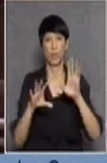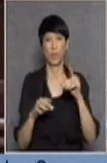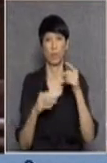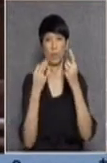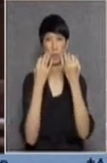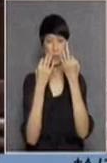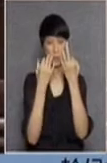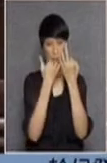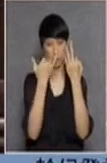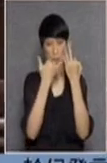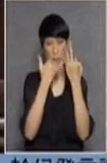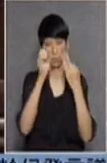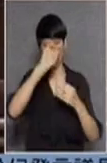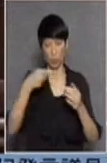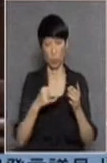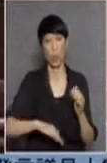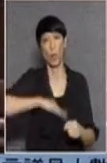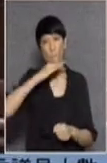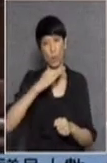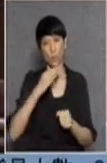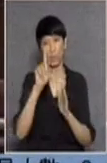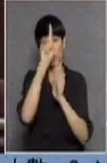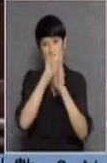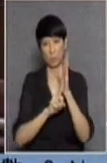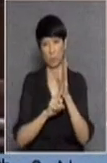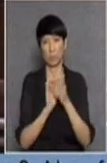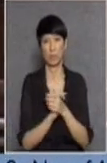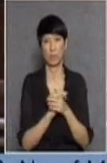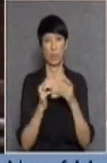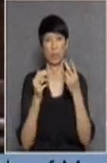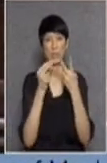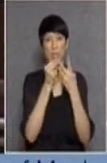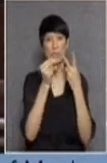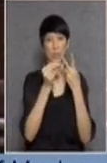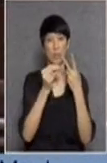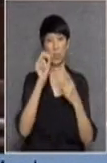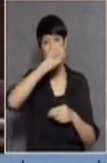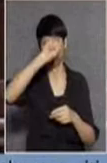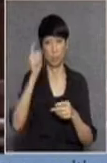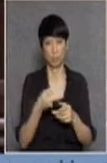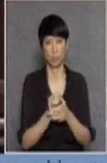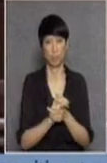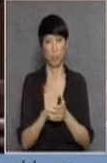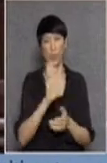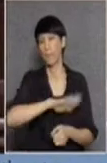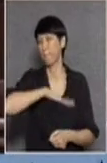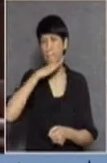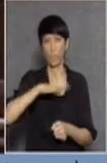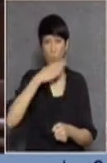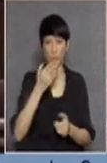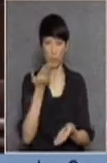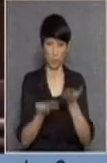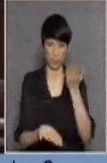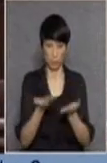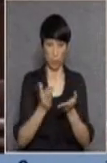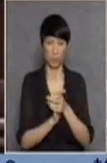36%滿意呢下跌至到27%，咁唔滿意施政報告嘅比率呢